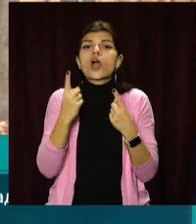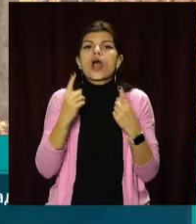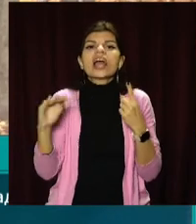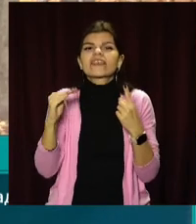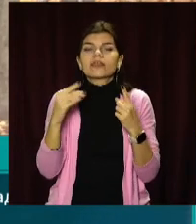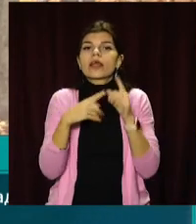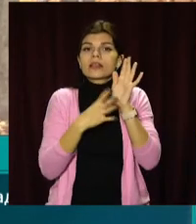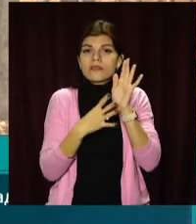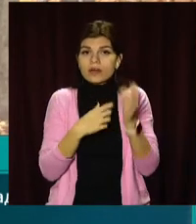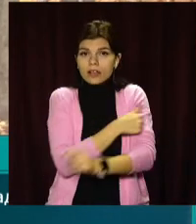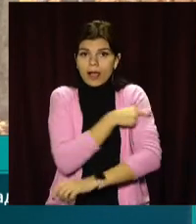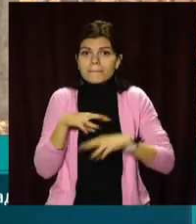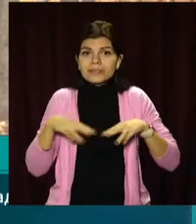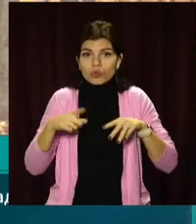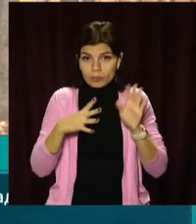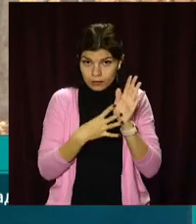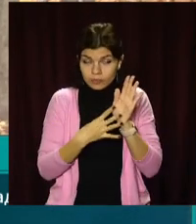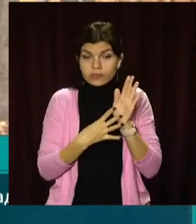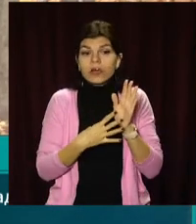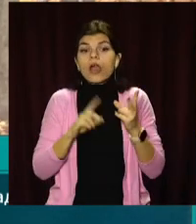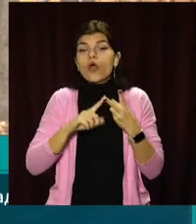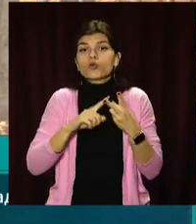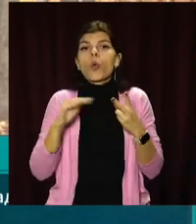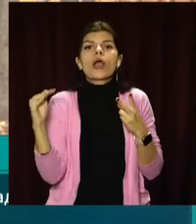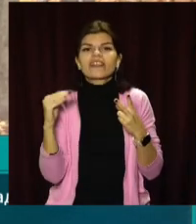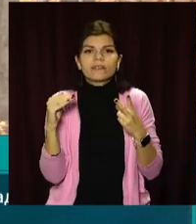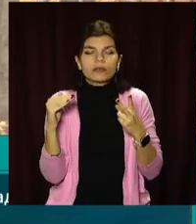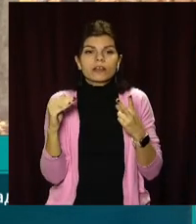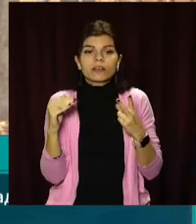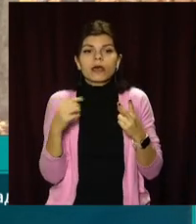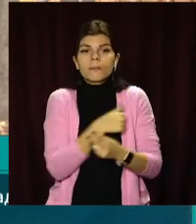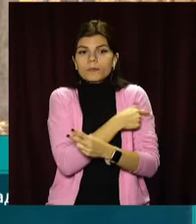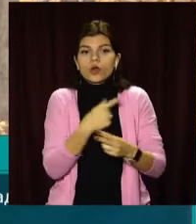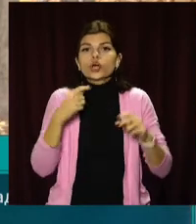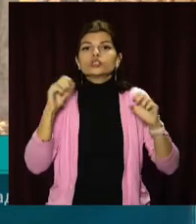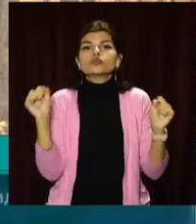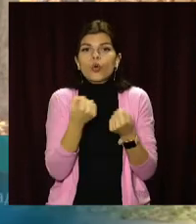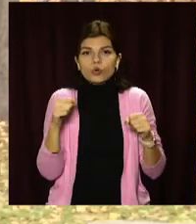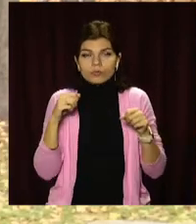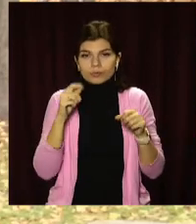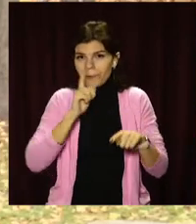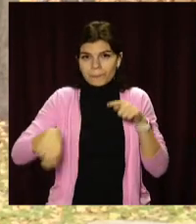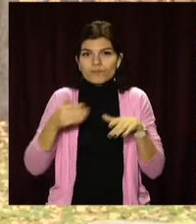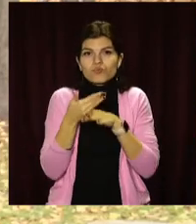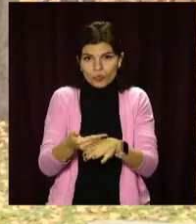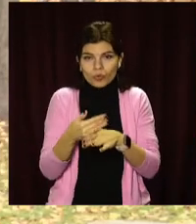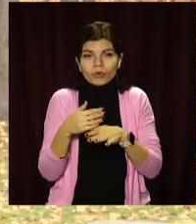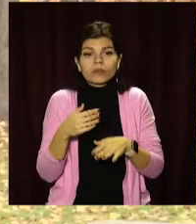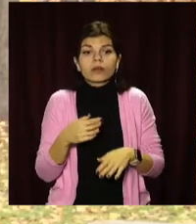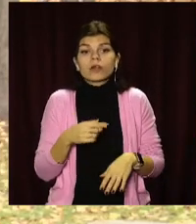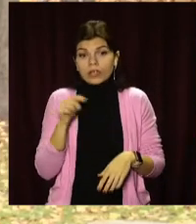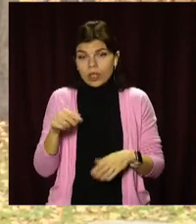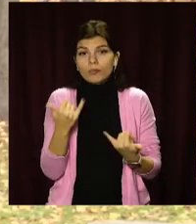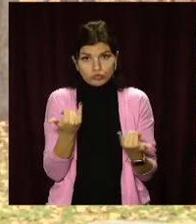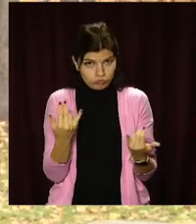нас буде 9-та міська лікарня номер 9, а другого рівня міська лікарня швидкої медичної допомоги. Тут там також зараз